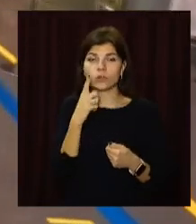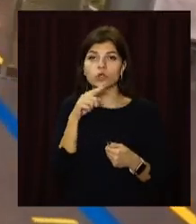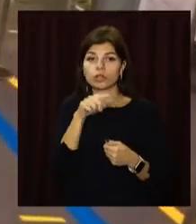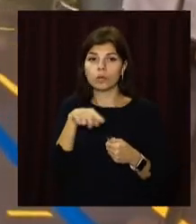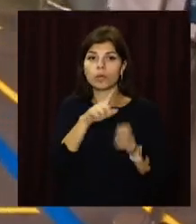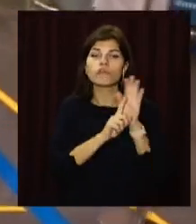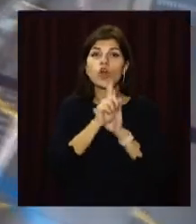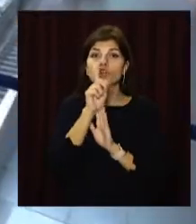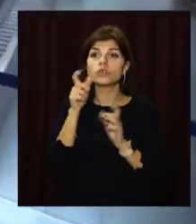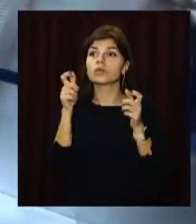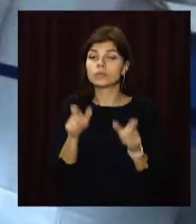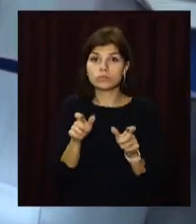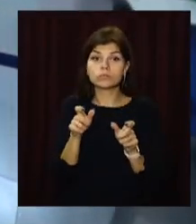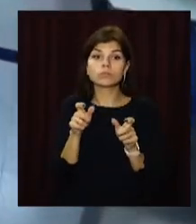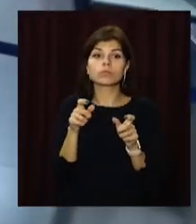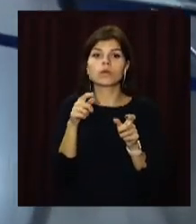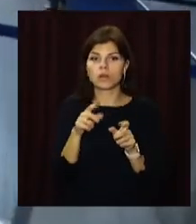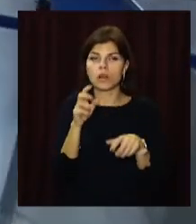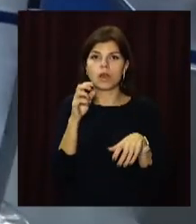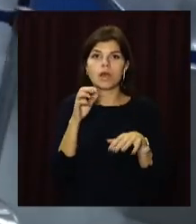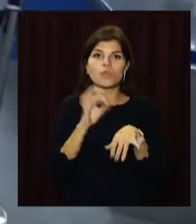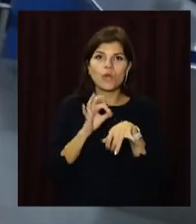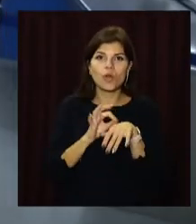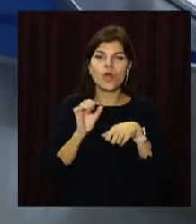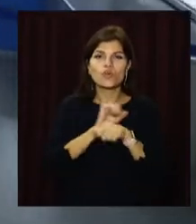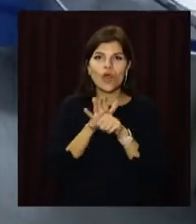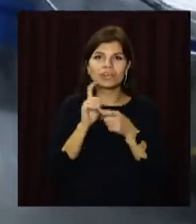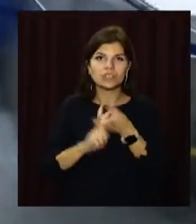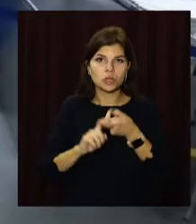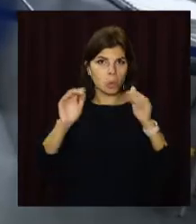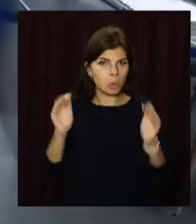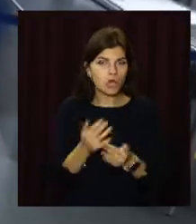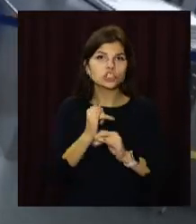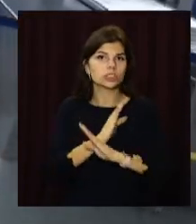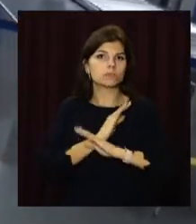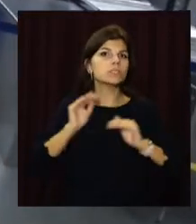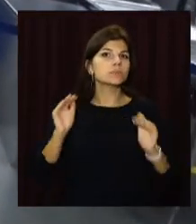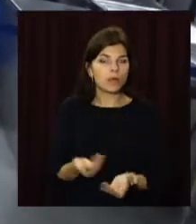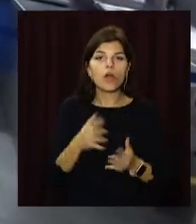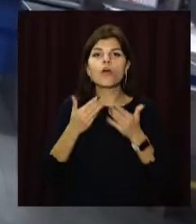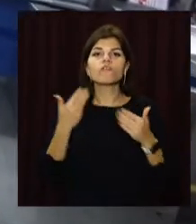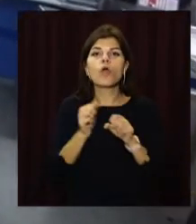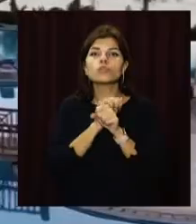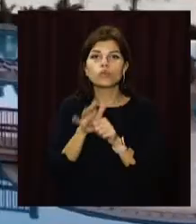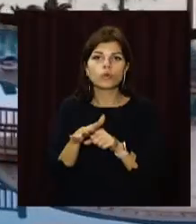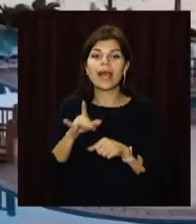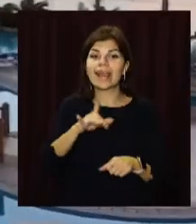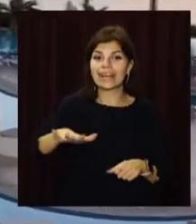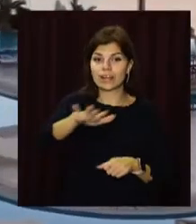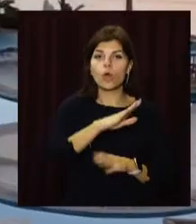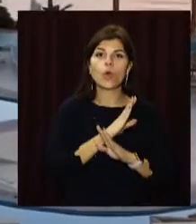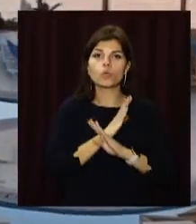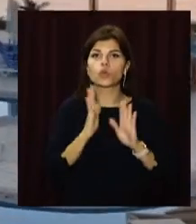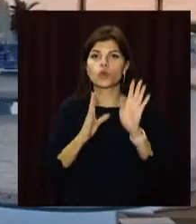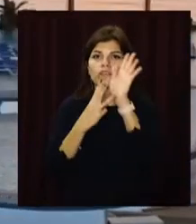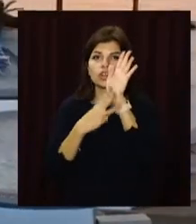з початку пандемії спостерігається найменша кількість виявлених ковід-заражених і смертей. Загалом від коронавірусу в регіоні померла